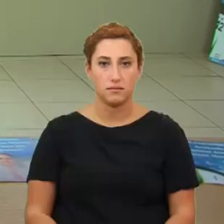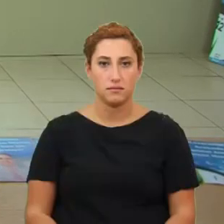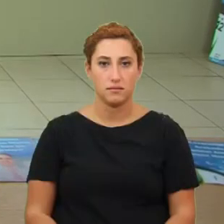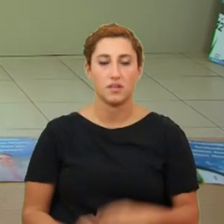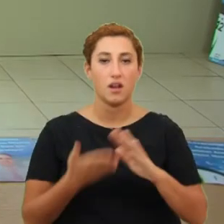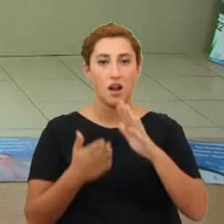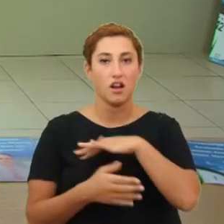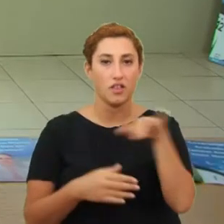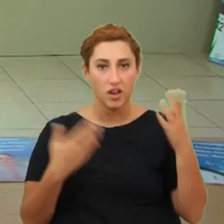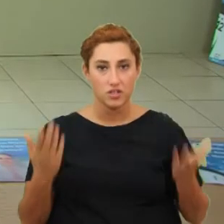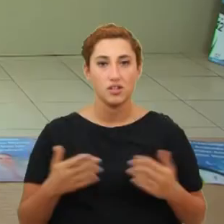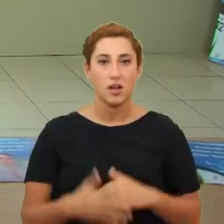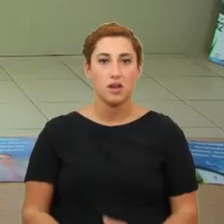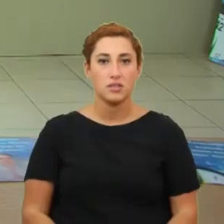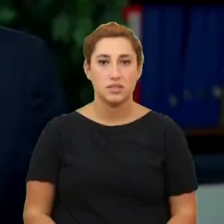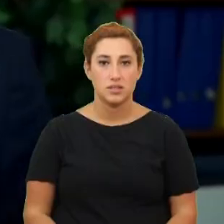benzer. Arkadaşlar.